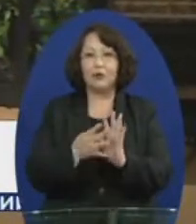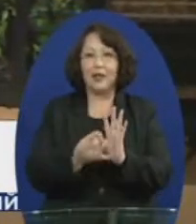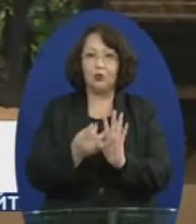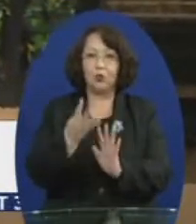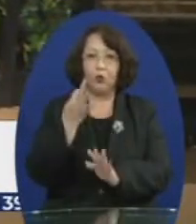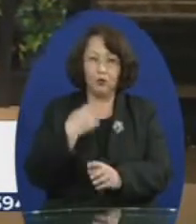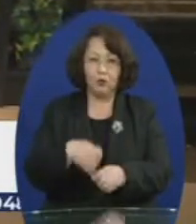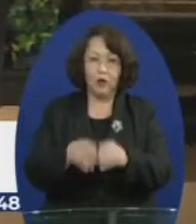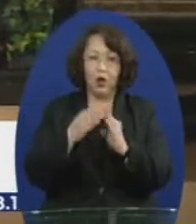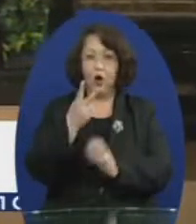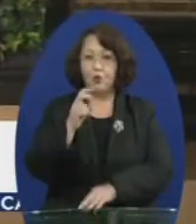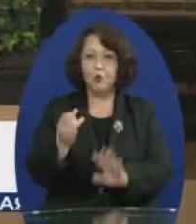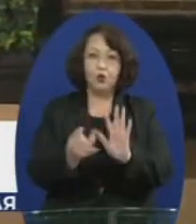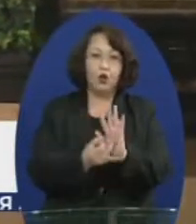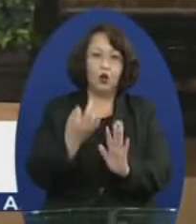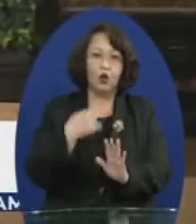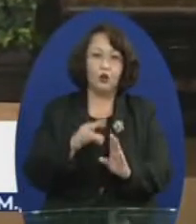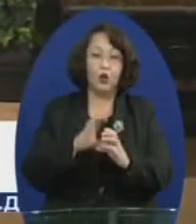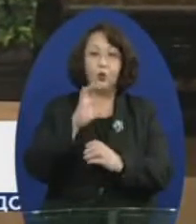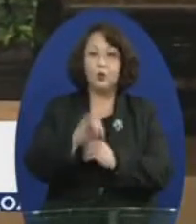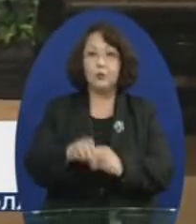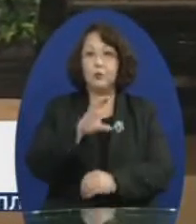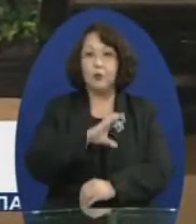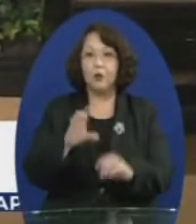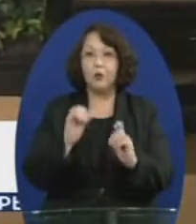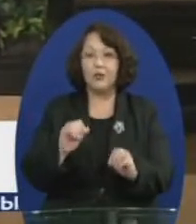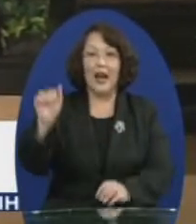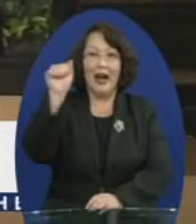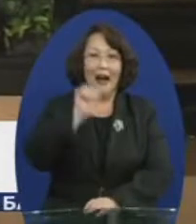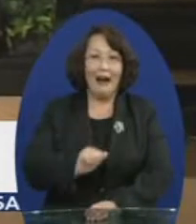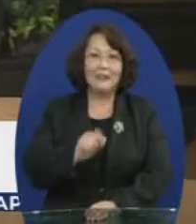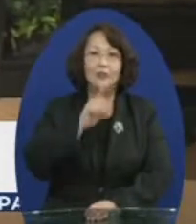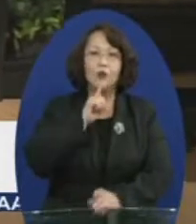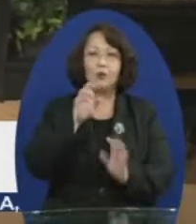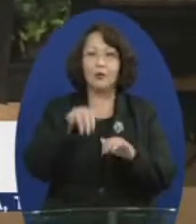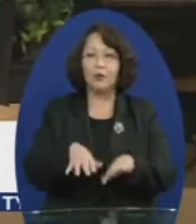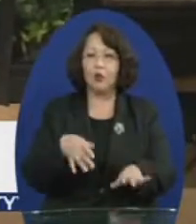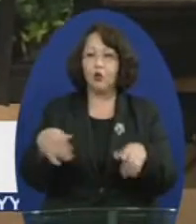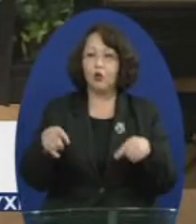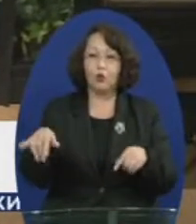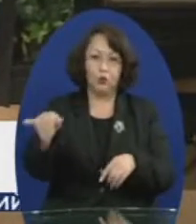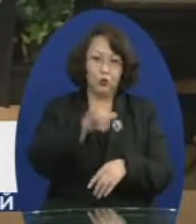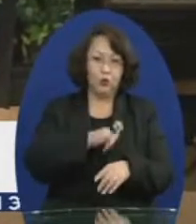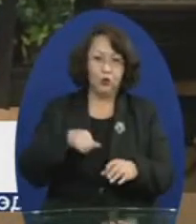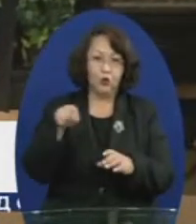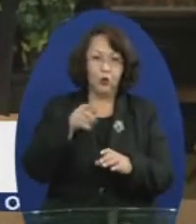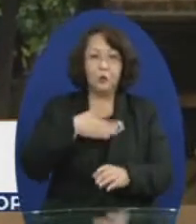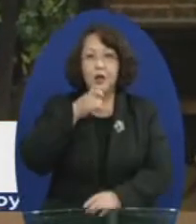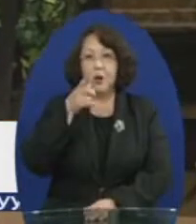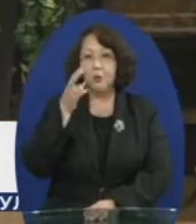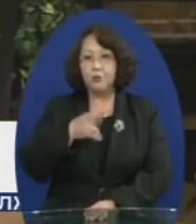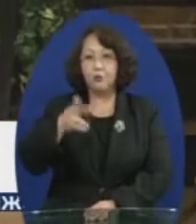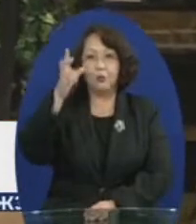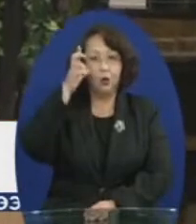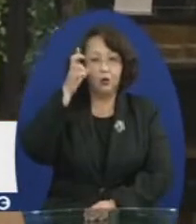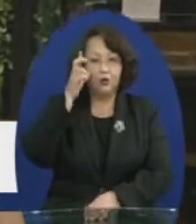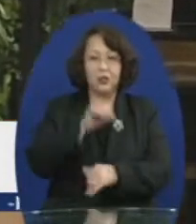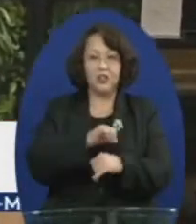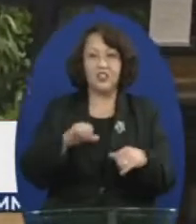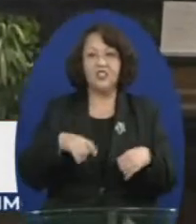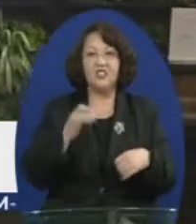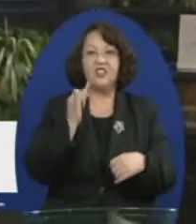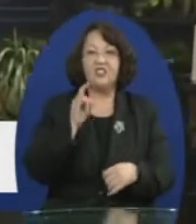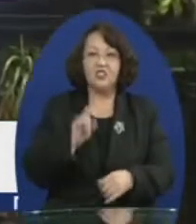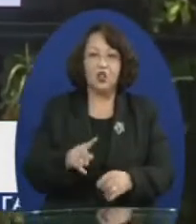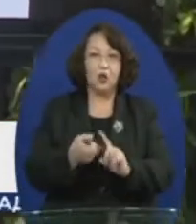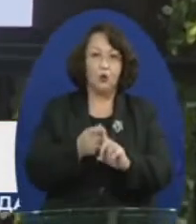одоо байгуулагдчихсан бол 2007 онд олон улсын байгууллага болж одоо Ази номхон талын улсын хэмжээнд ер нь бол одоо эрүүл мэнд боловсрал иргэншил